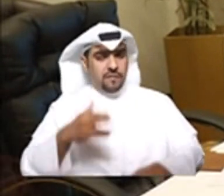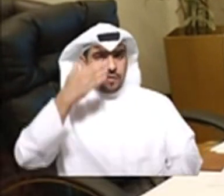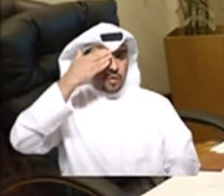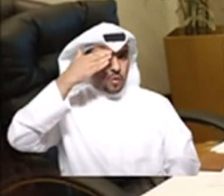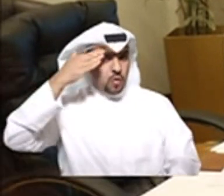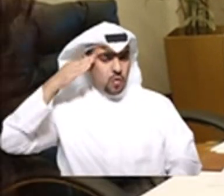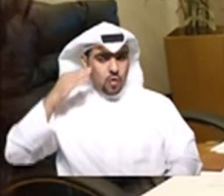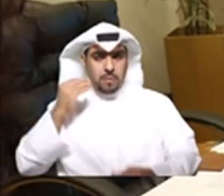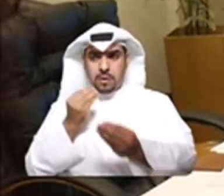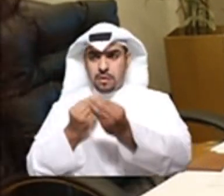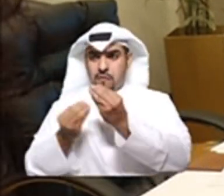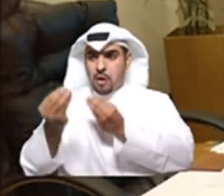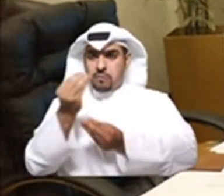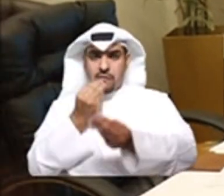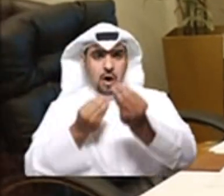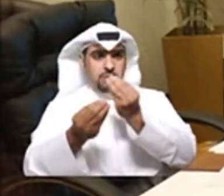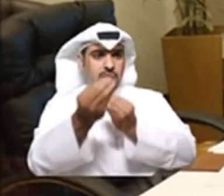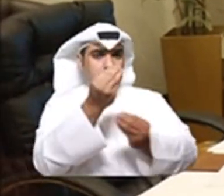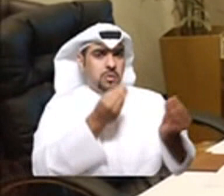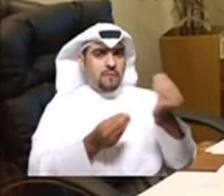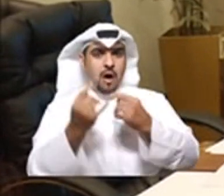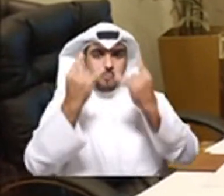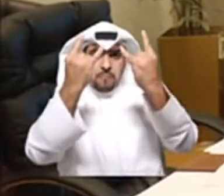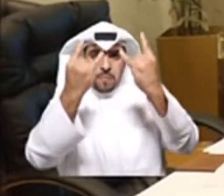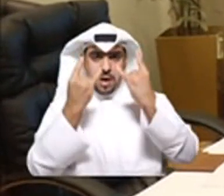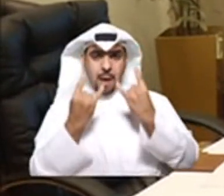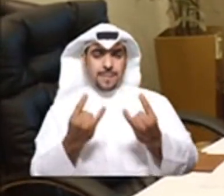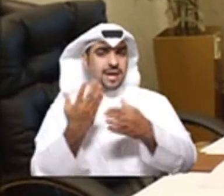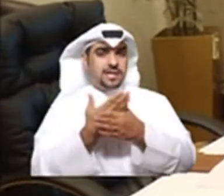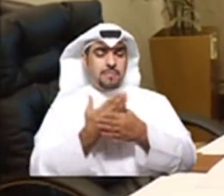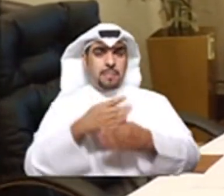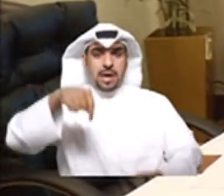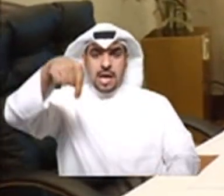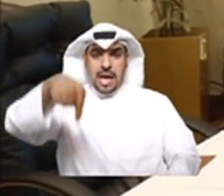بينها للمحافظة على هذا المورد المهم. نحن نعيش في بيئة جدا قاحلة.